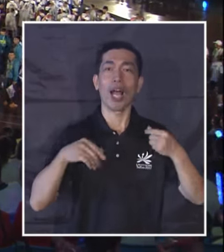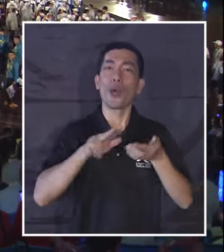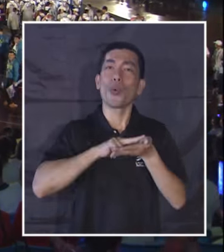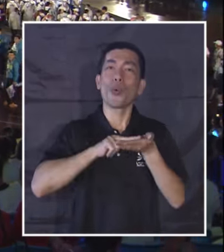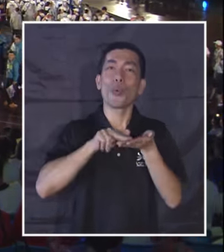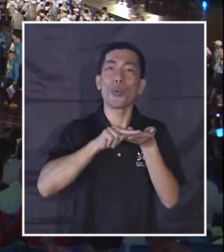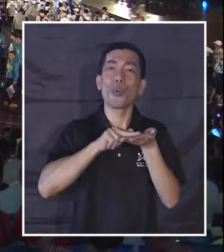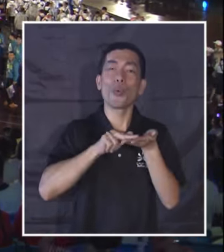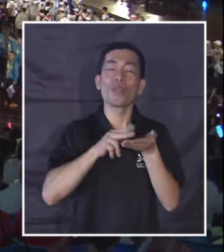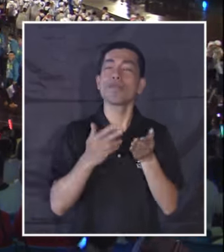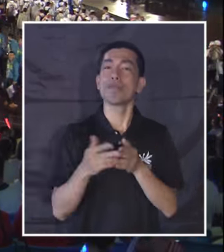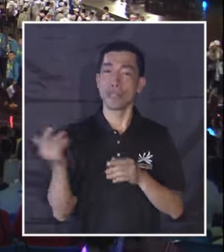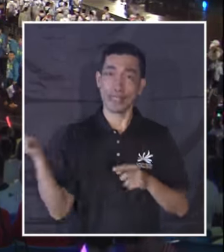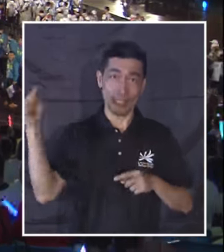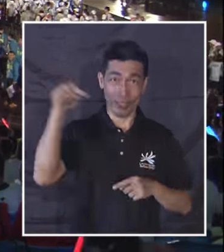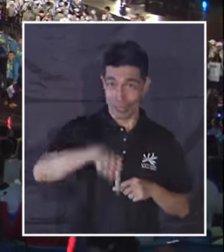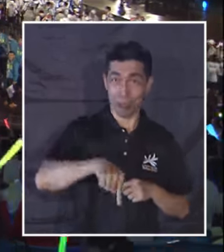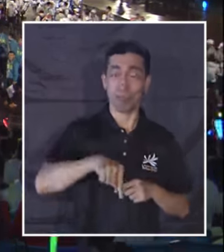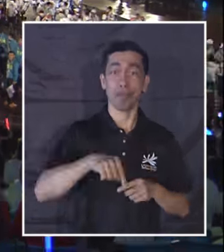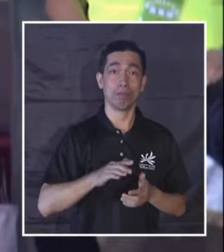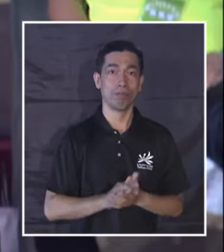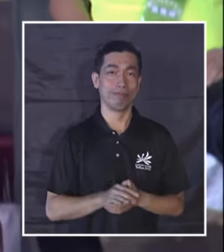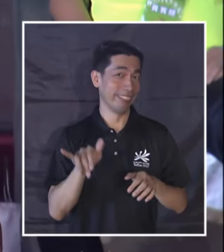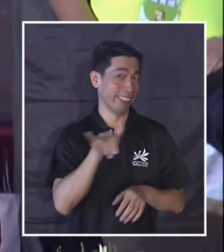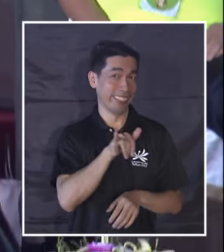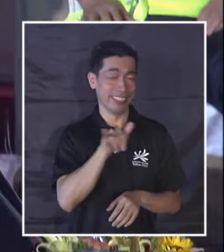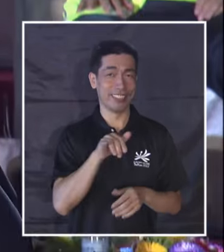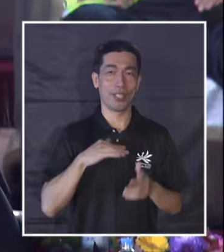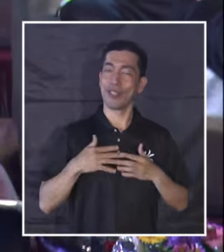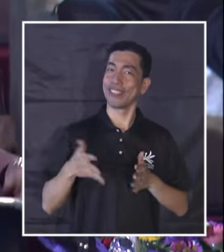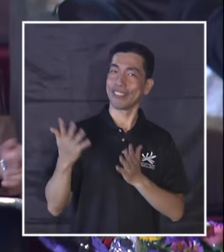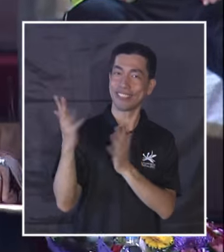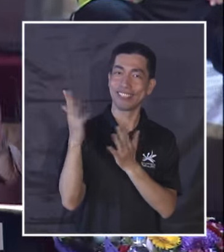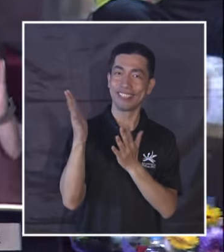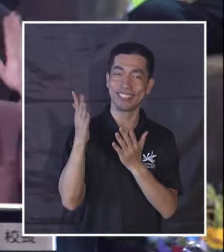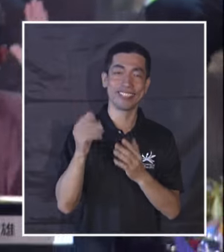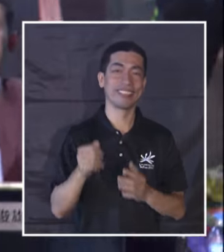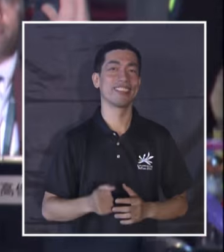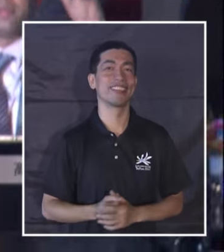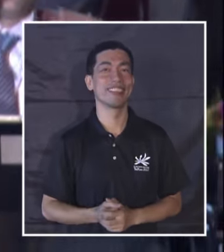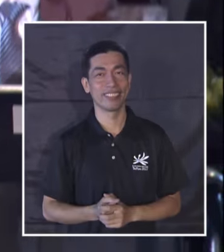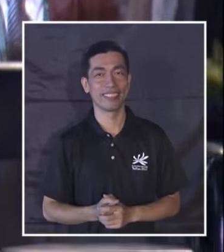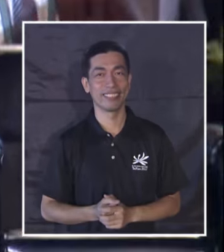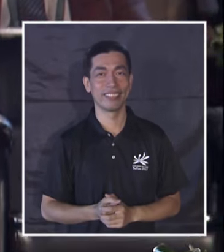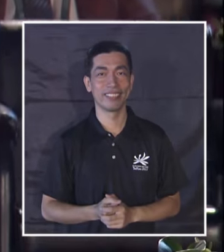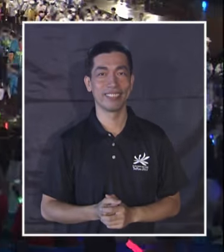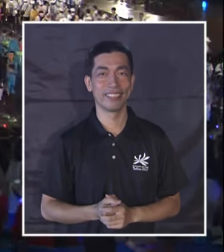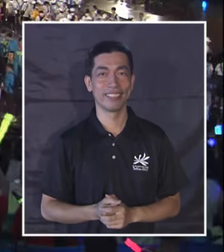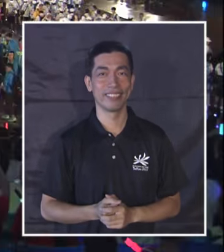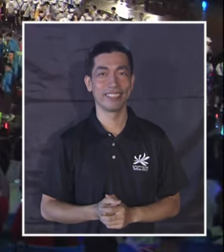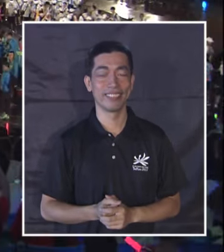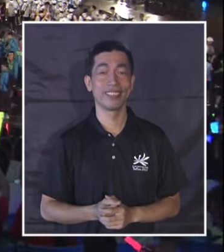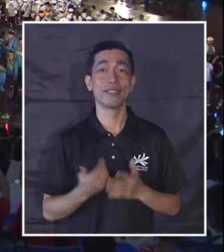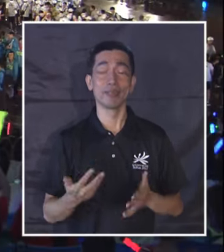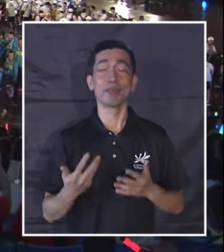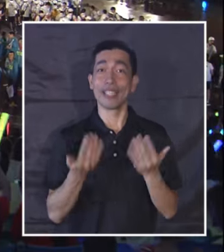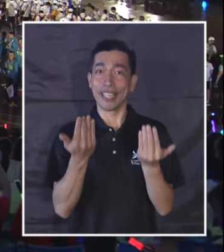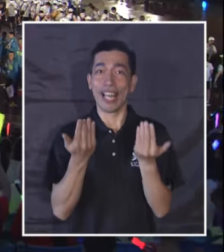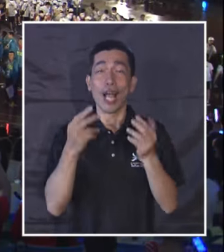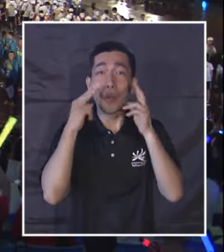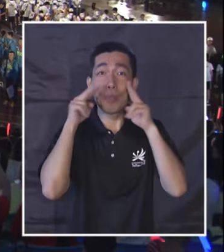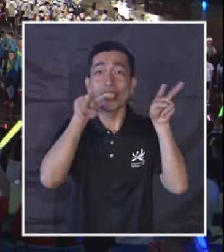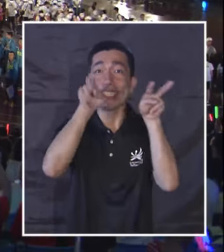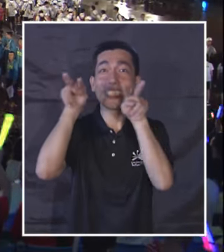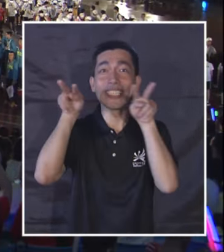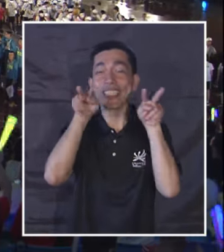来到我们今天的会场， 掌声欢迎游秘书长。 另外，所有的观众也看向我们的看台，因